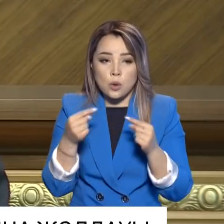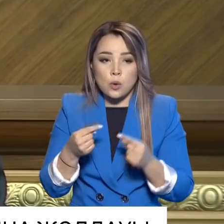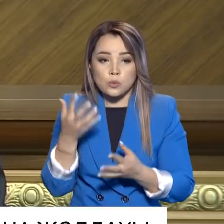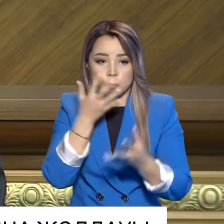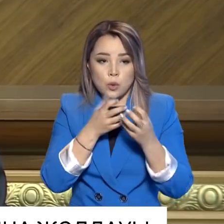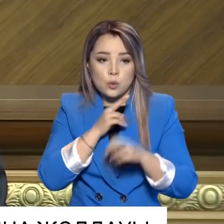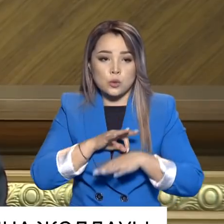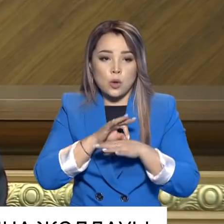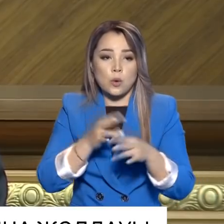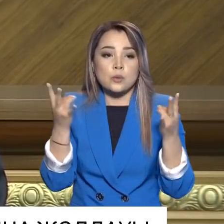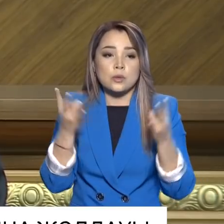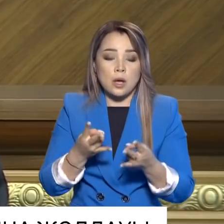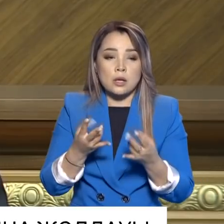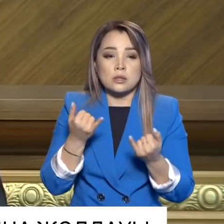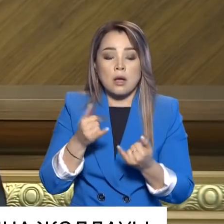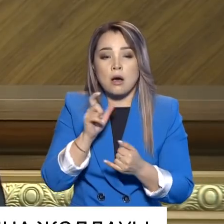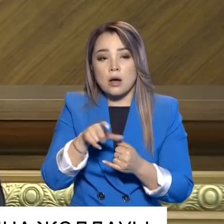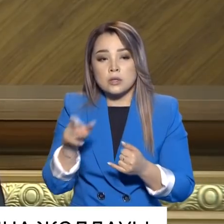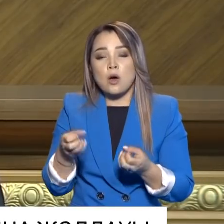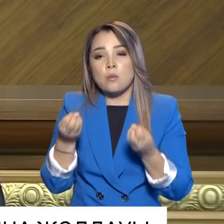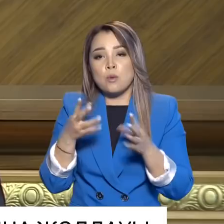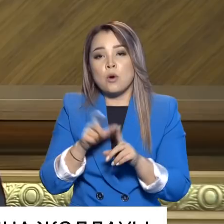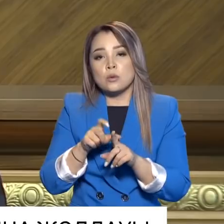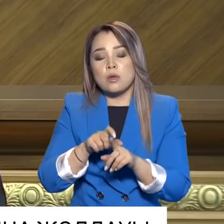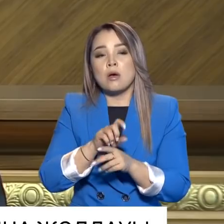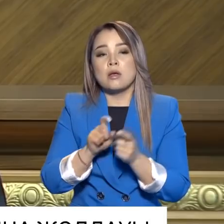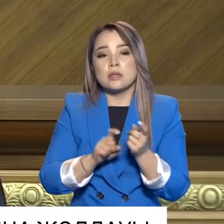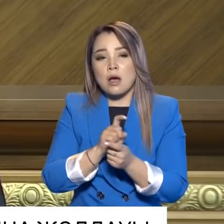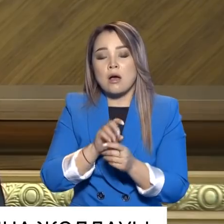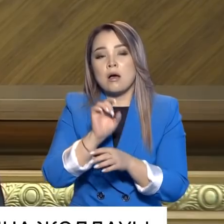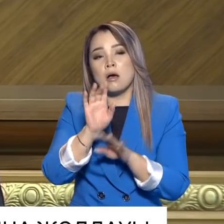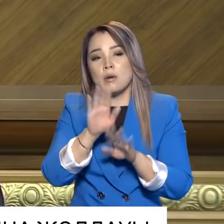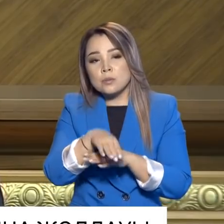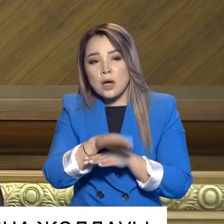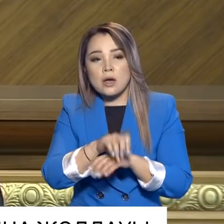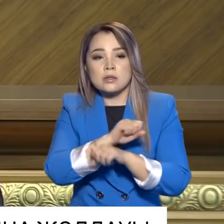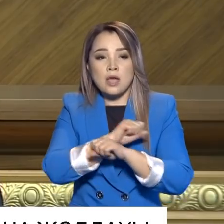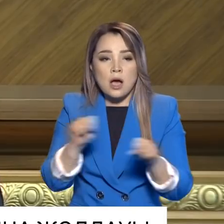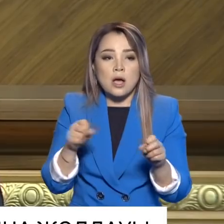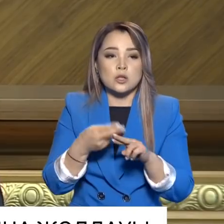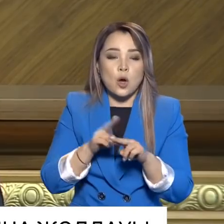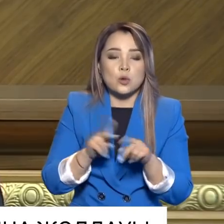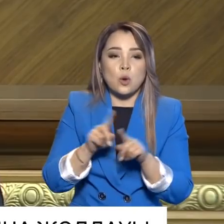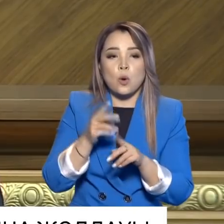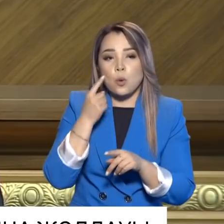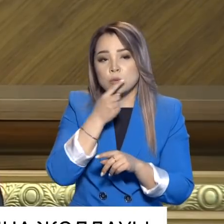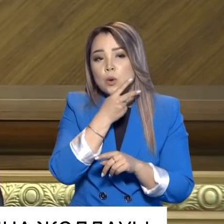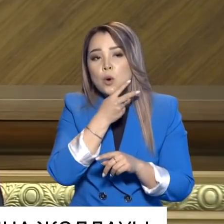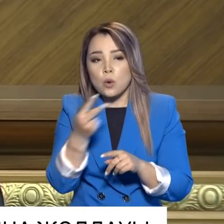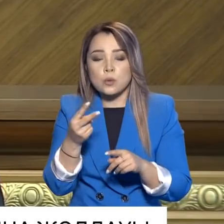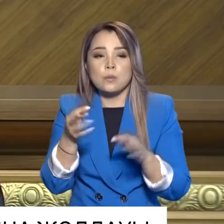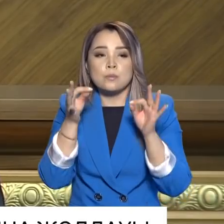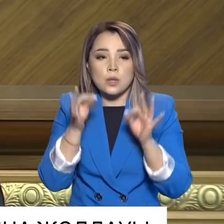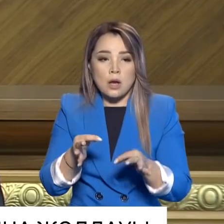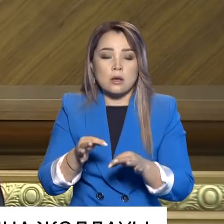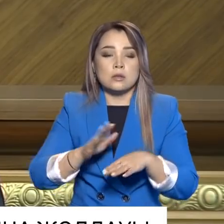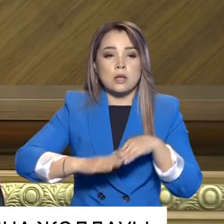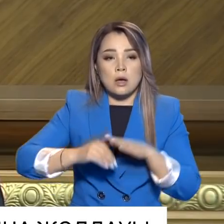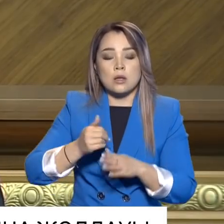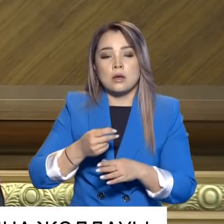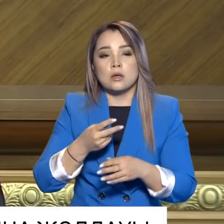көпірме сөз, бос уәде емес, көзбен көріп, қолмен ұстауға болатын оң өзгерістер